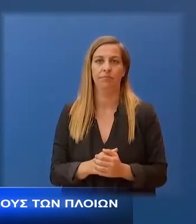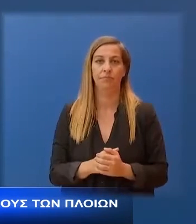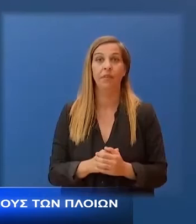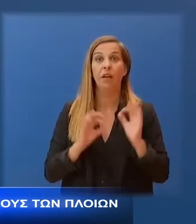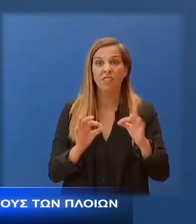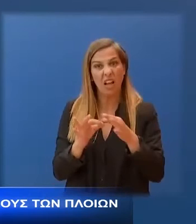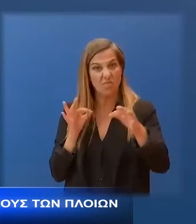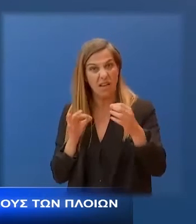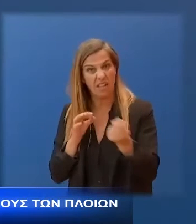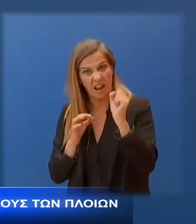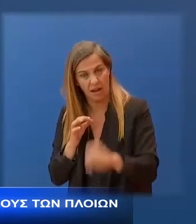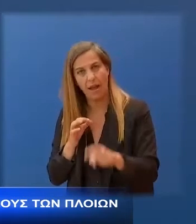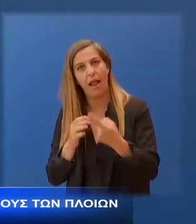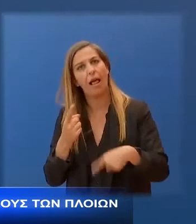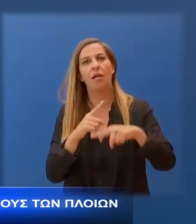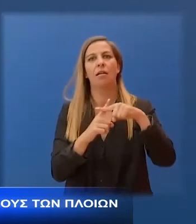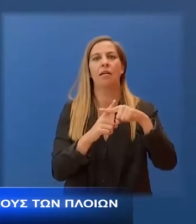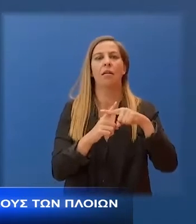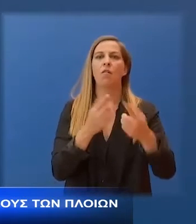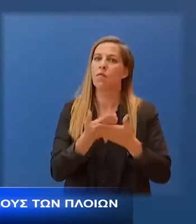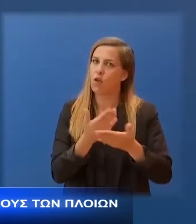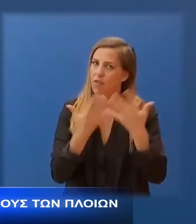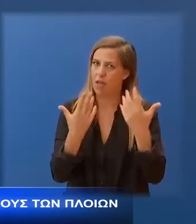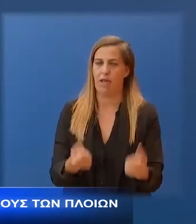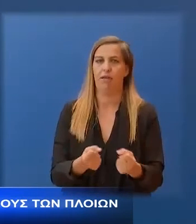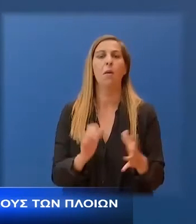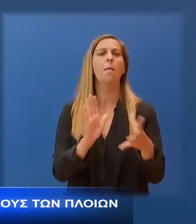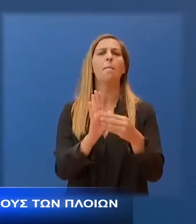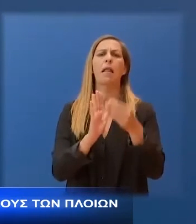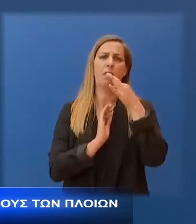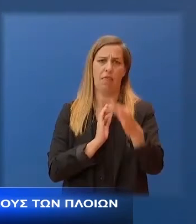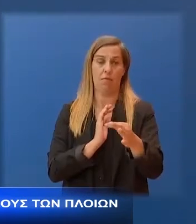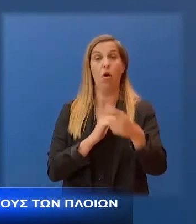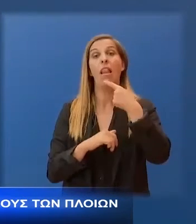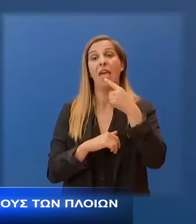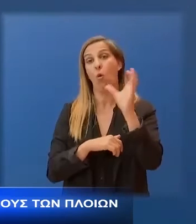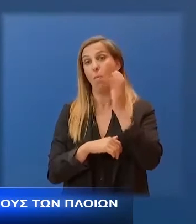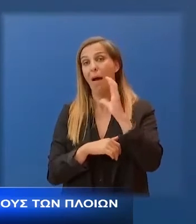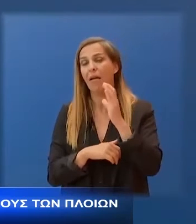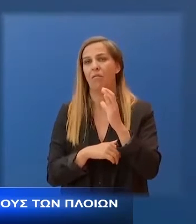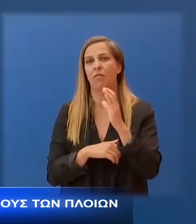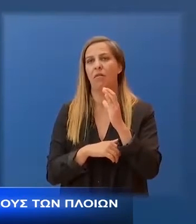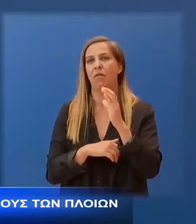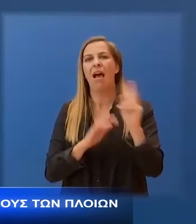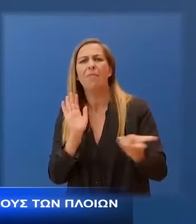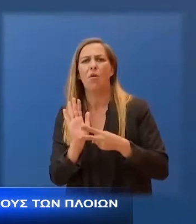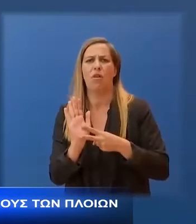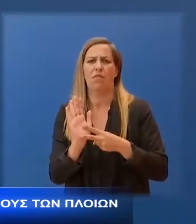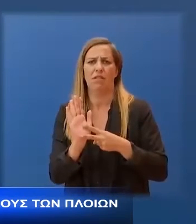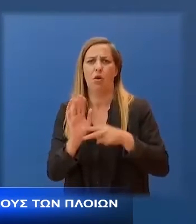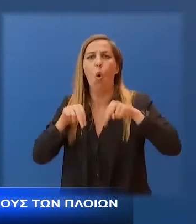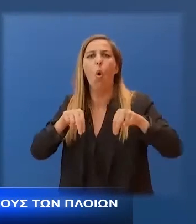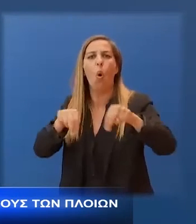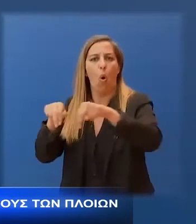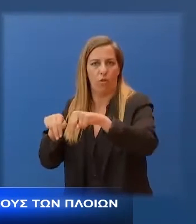να συνοδεύονται με αντίμετρα. Για παράδειγμα, η απαγόρευση όρθιων πελατών σε όλα τα νυχτερινά κέντρα